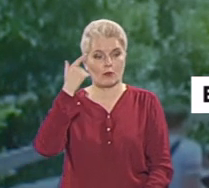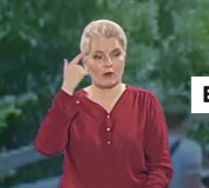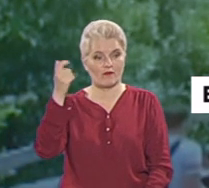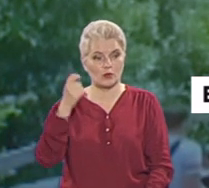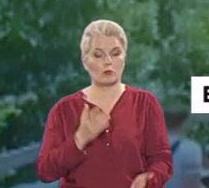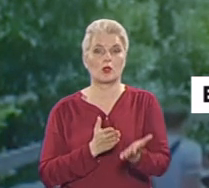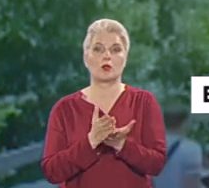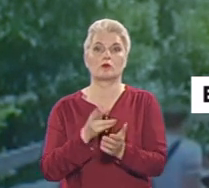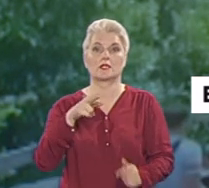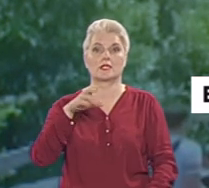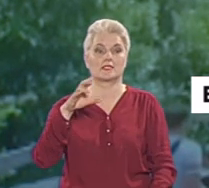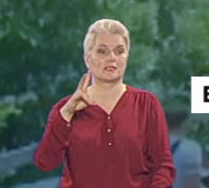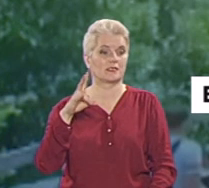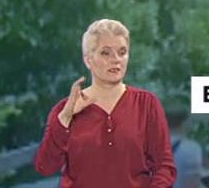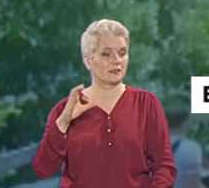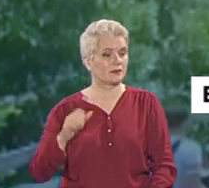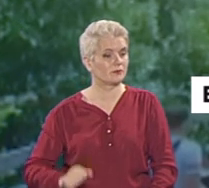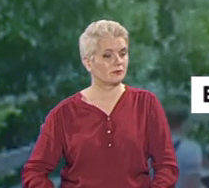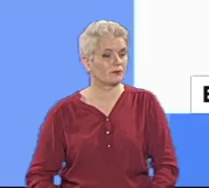області Олександр Чалий.